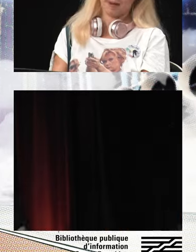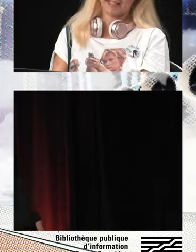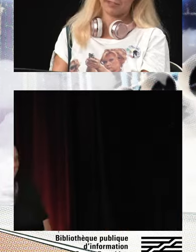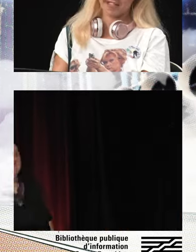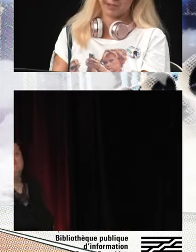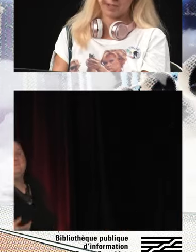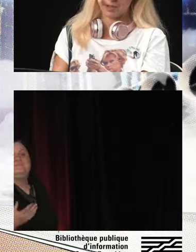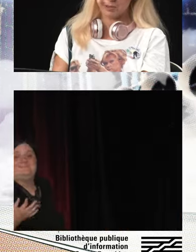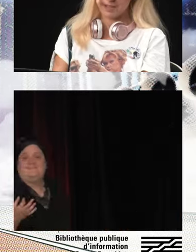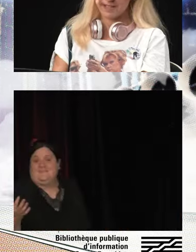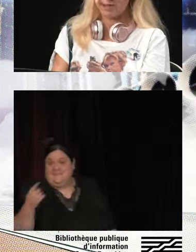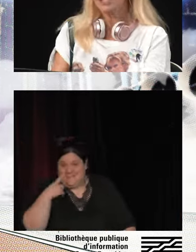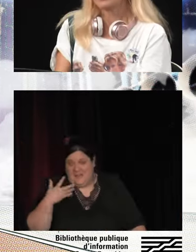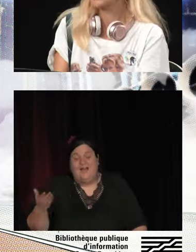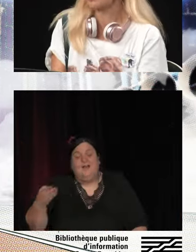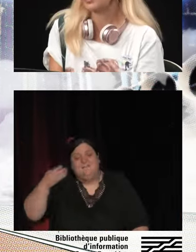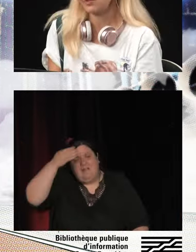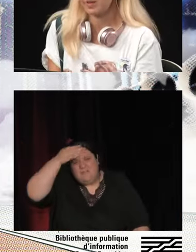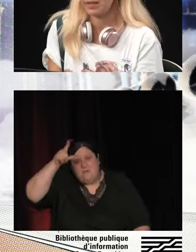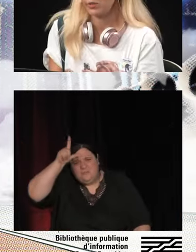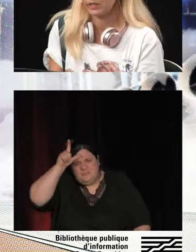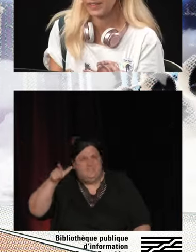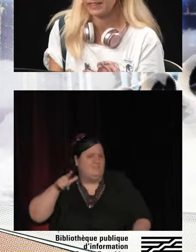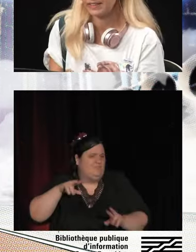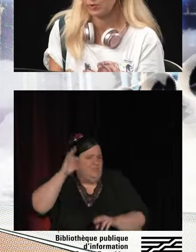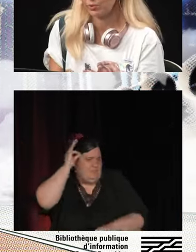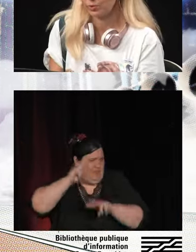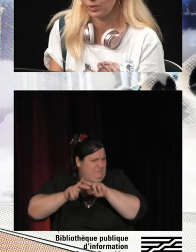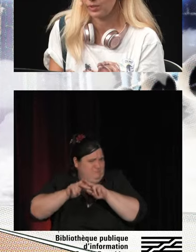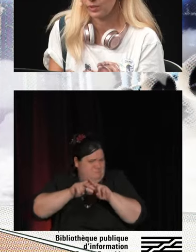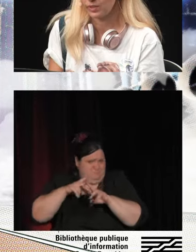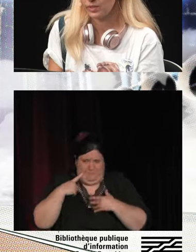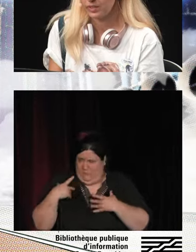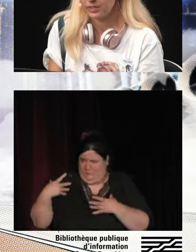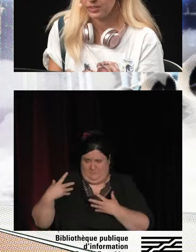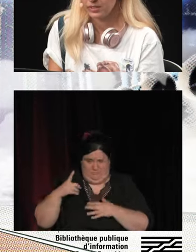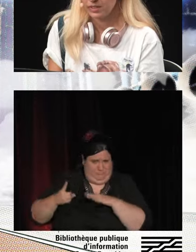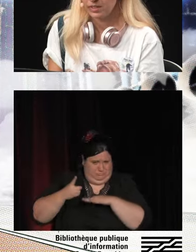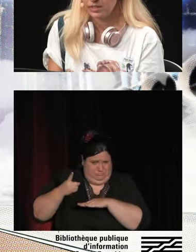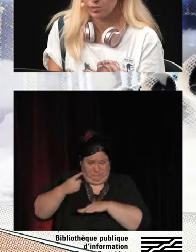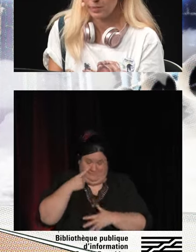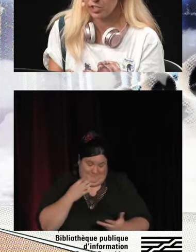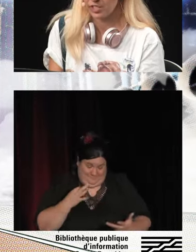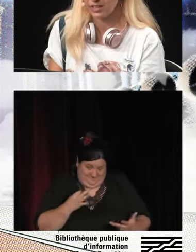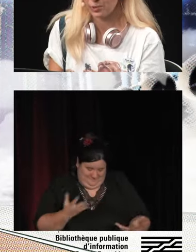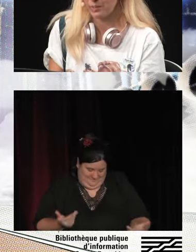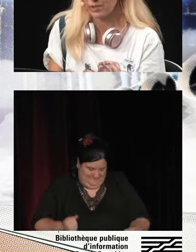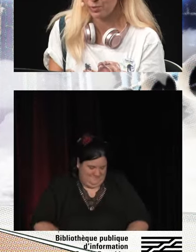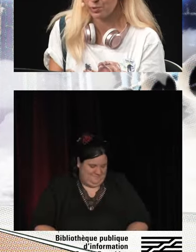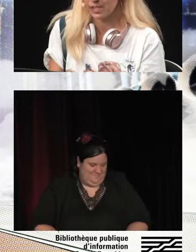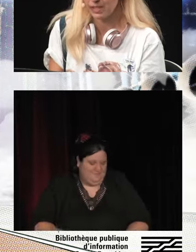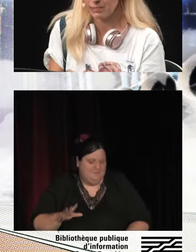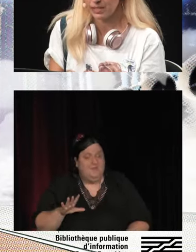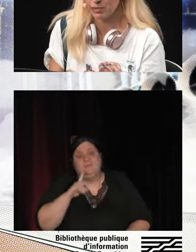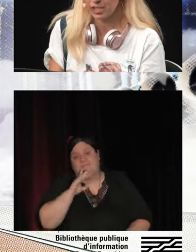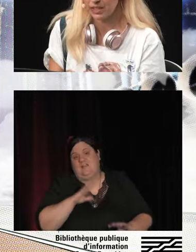Vous voyez, quand je vous parlais des frères qui avaient leur étoile invincible. Comme ça, on finira Super Mario World en dernier. En plus, on aura le super générique. On n'aura pas le